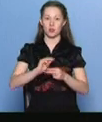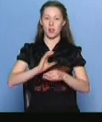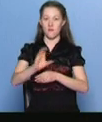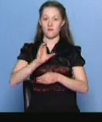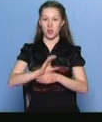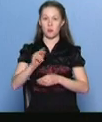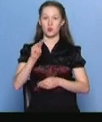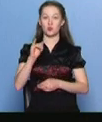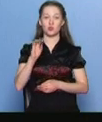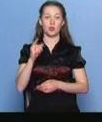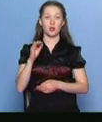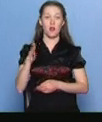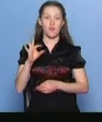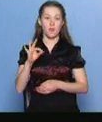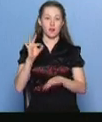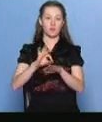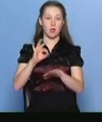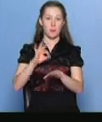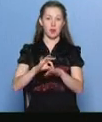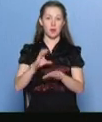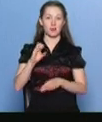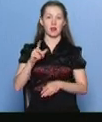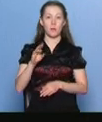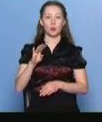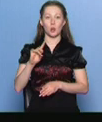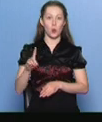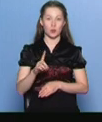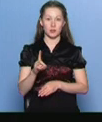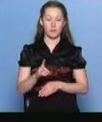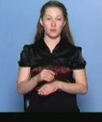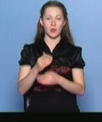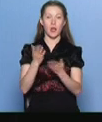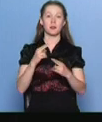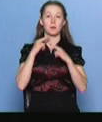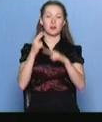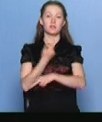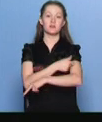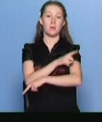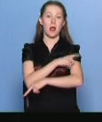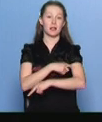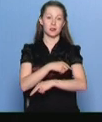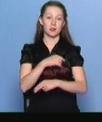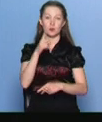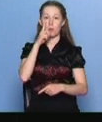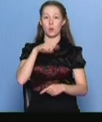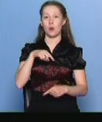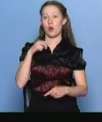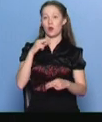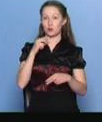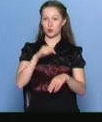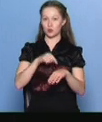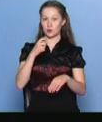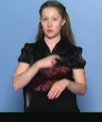деревне Чужегово, массово заболели сальмонеллезом. Они обратились в районную больницу с жалобами на плохое самочувствие.